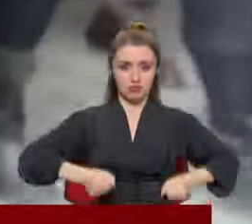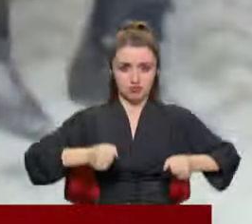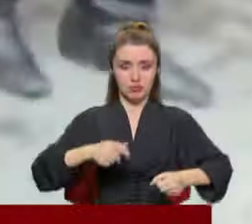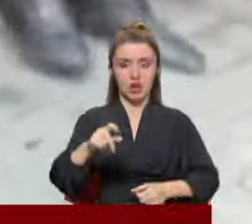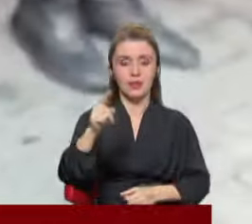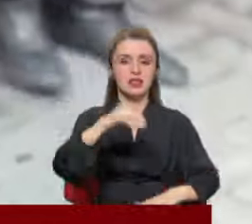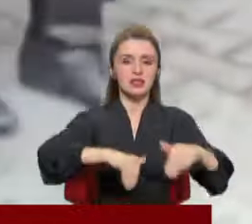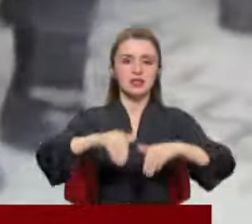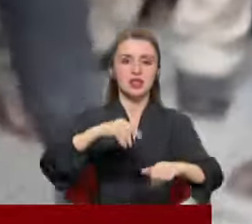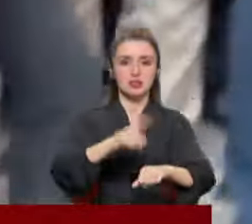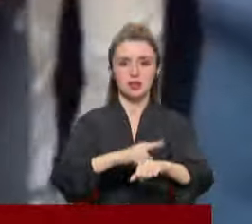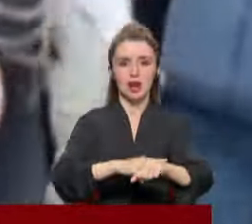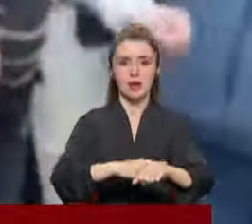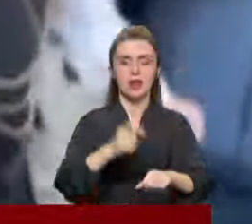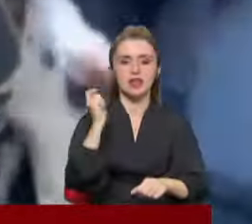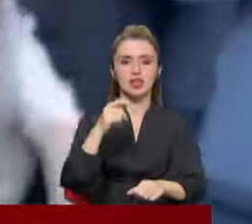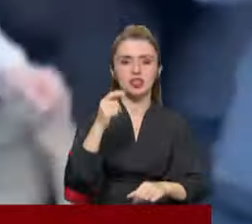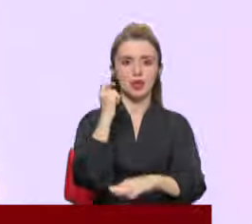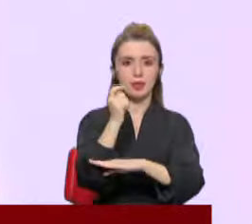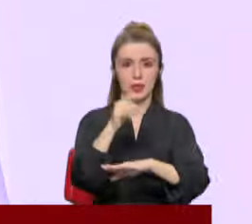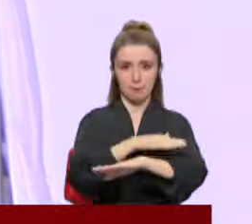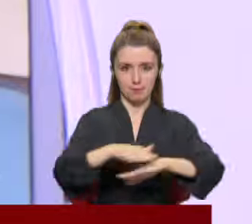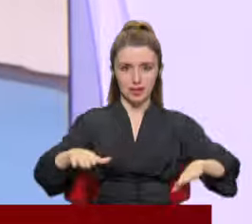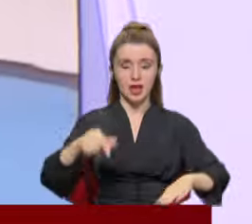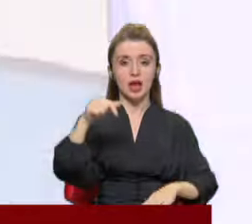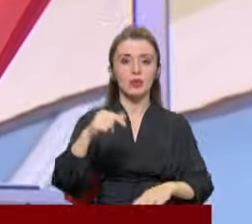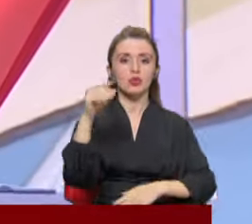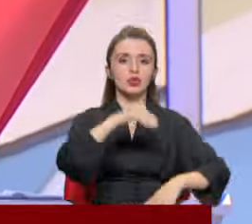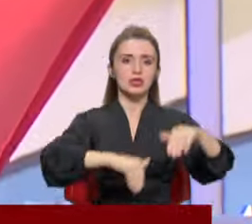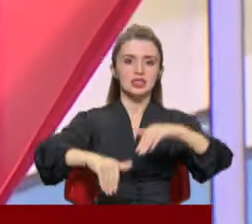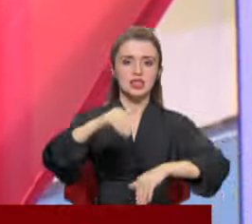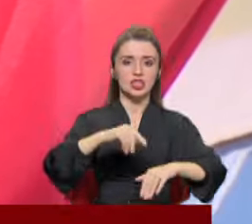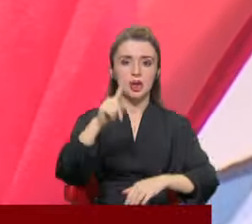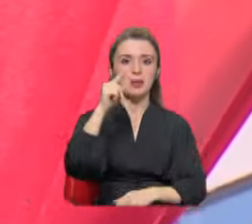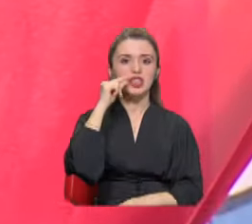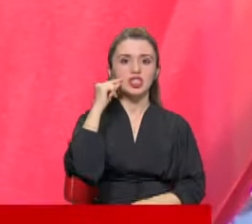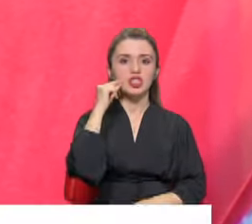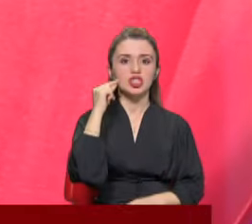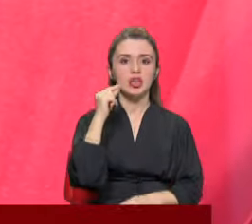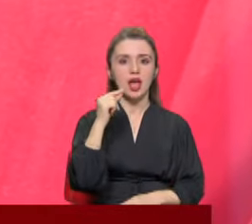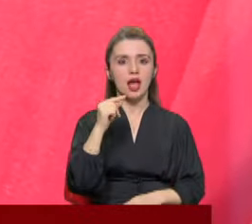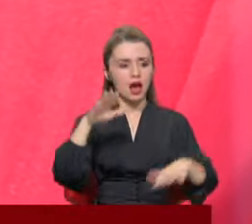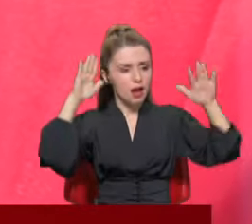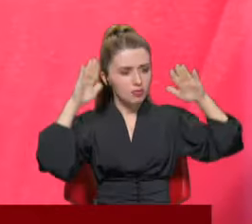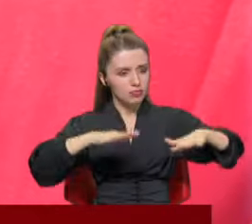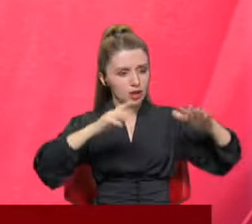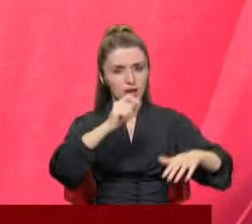İmamoğlu seçim turunu yine ilçe mitingiyle bitirdi. Bu seçim bir kişiye itaat